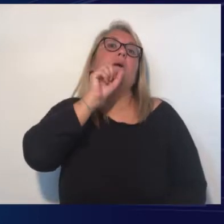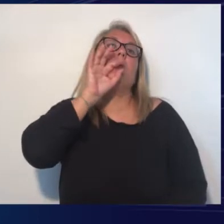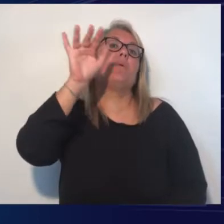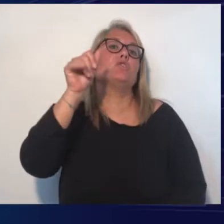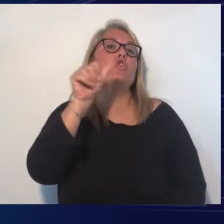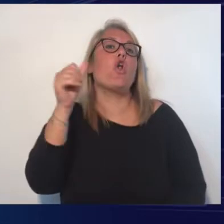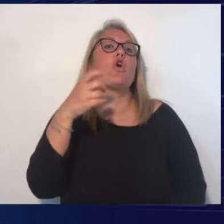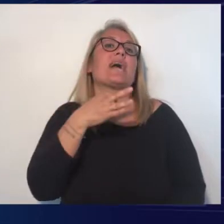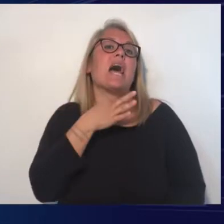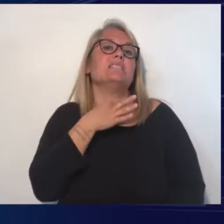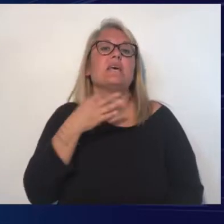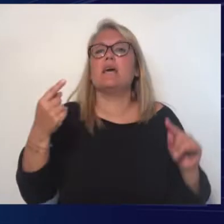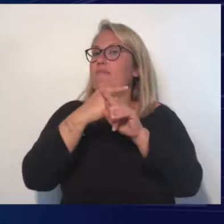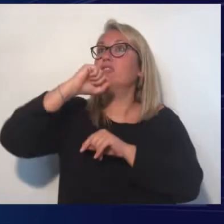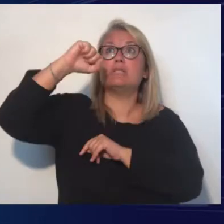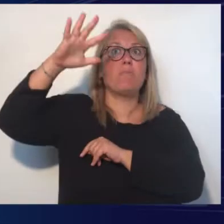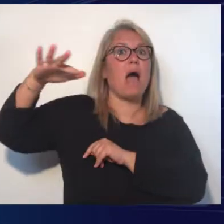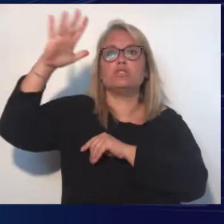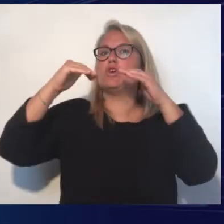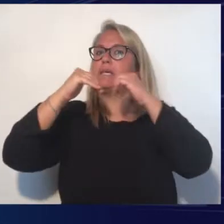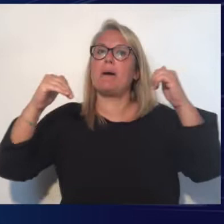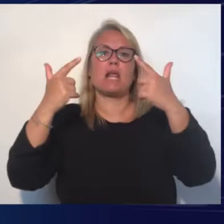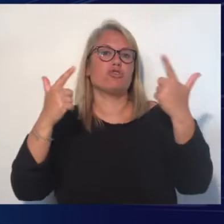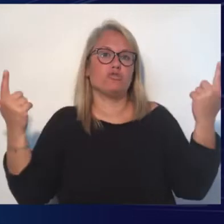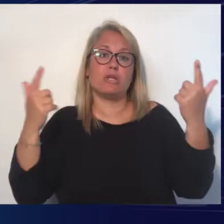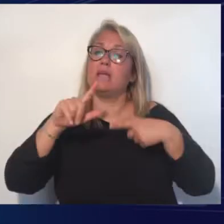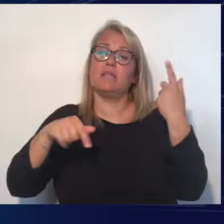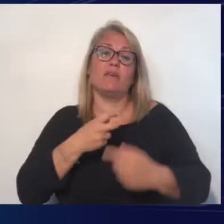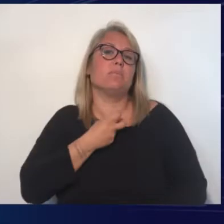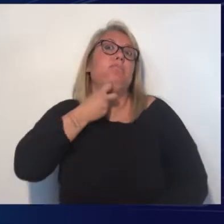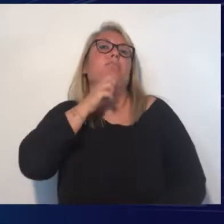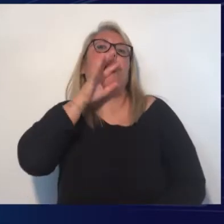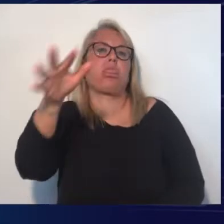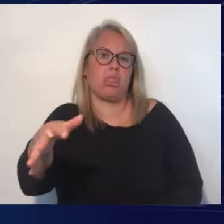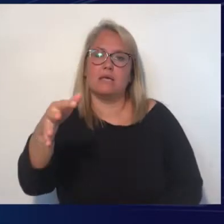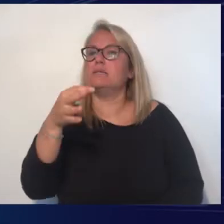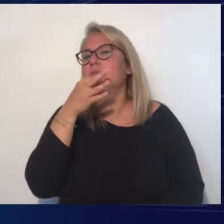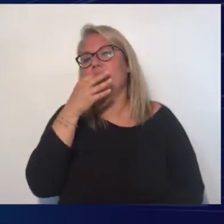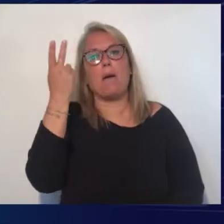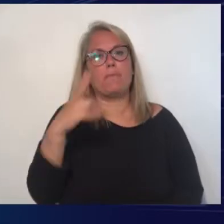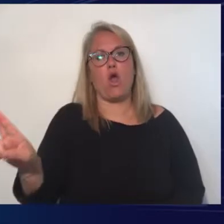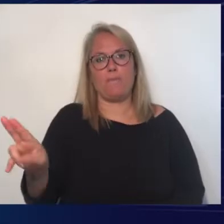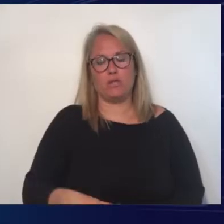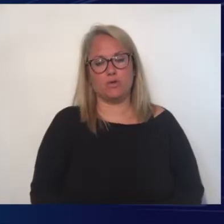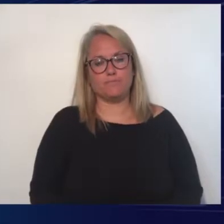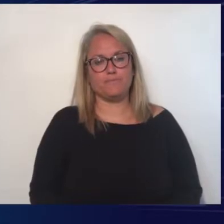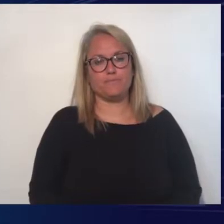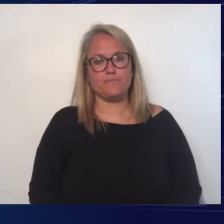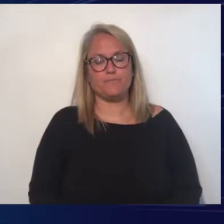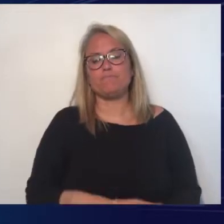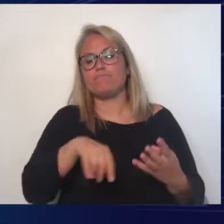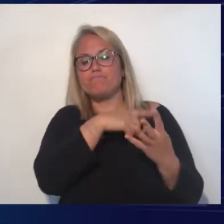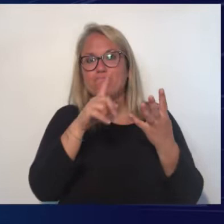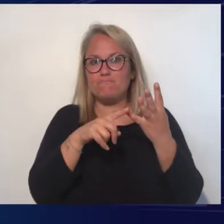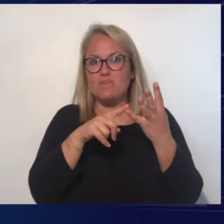Invece nello spazio, non avvenendo questa separazione, si vomiterebbe. Quindi è assolutamente sconsigliabile. In compenso c'è un